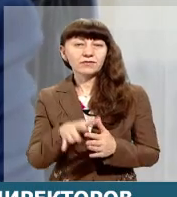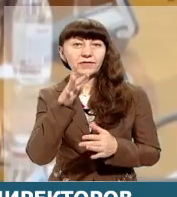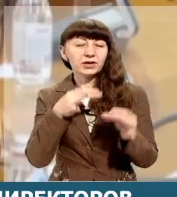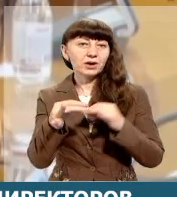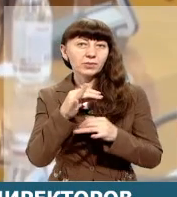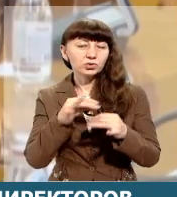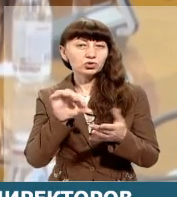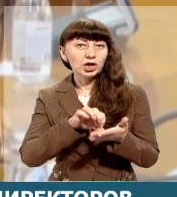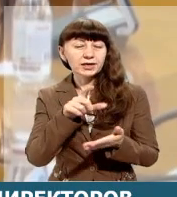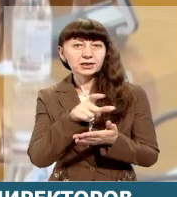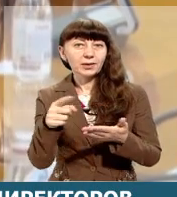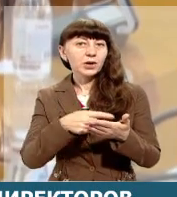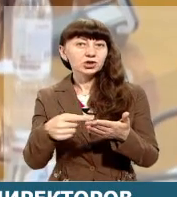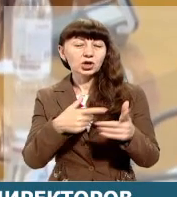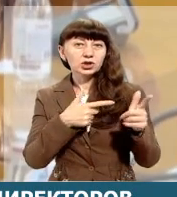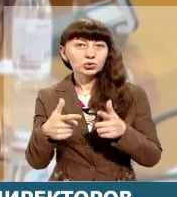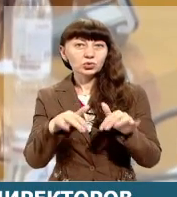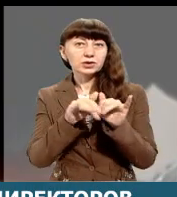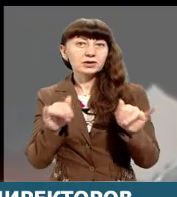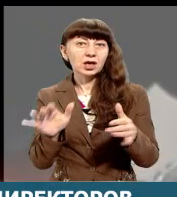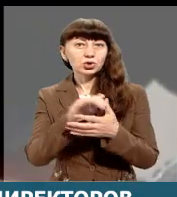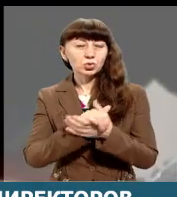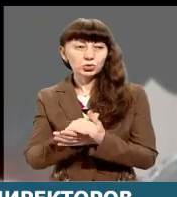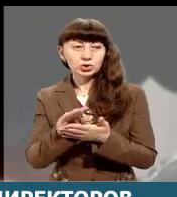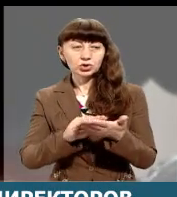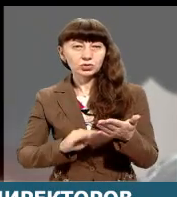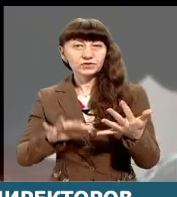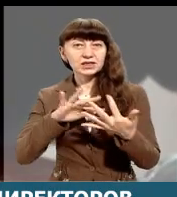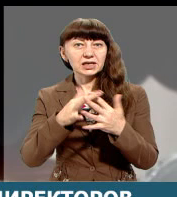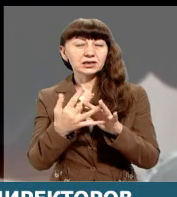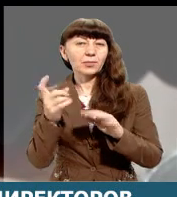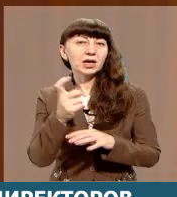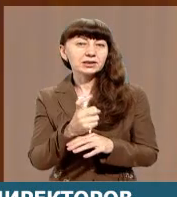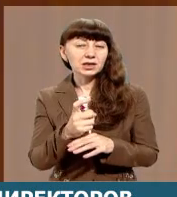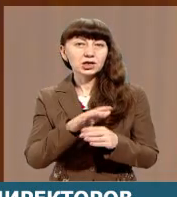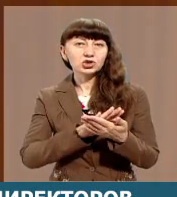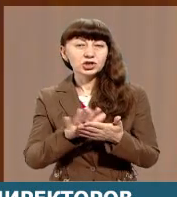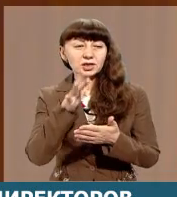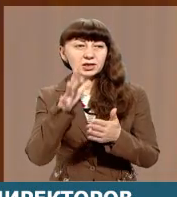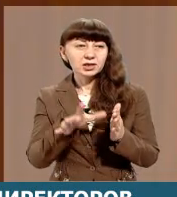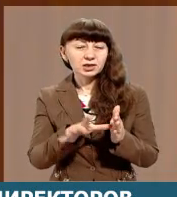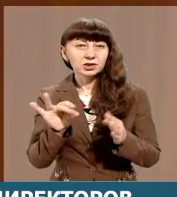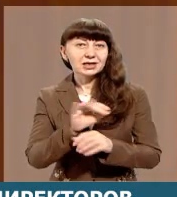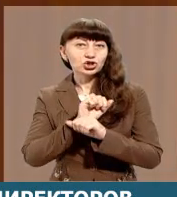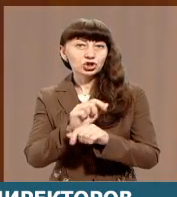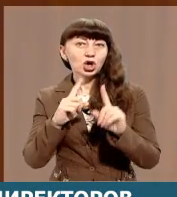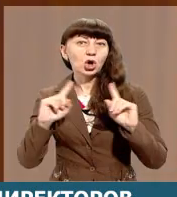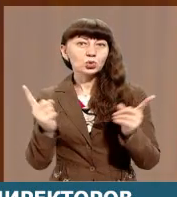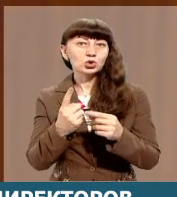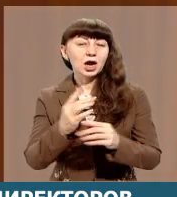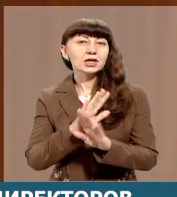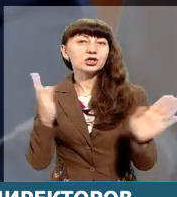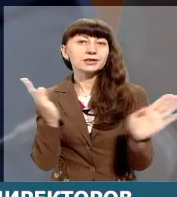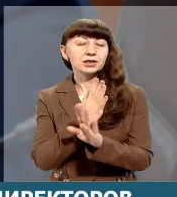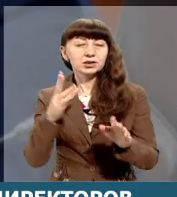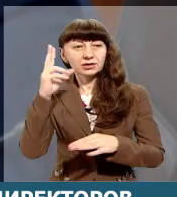обсуждения участники встречи подчеркнули готовность к развитию сотрудничества в сфере сельского хозяйства, чистой энергетики, защиты окружающей среды и